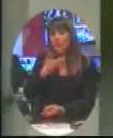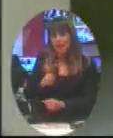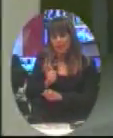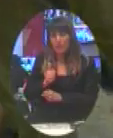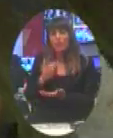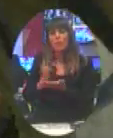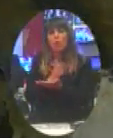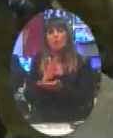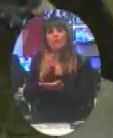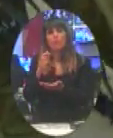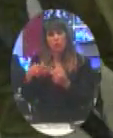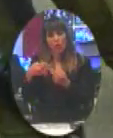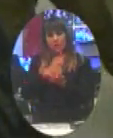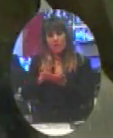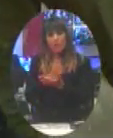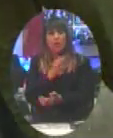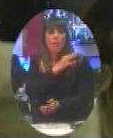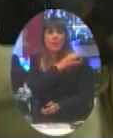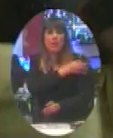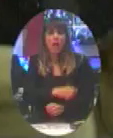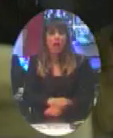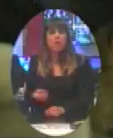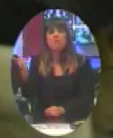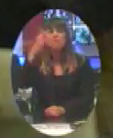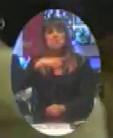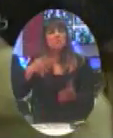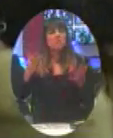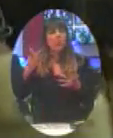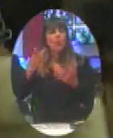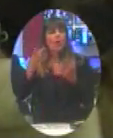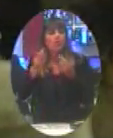הרמטכ"ל אייזנקוט, שער לרוחות הנושבות בחוץ ולגודל הסערה הציבורית.